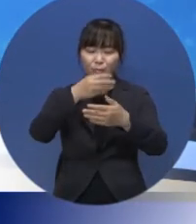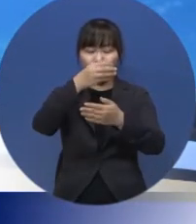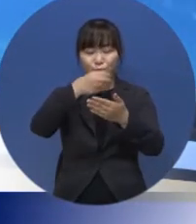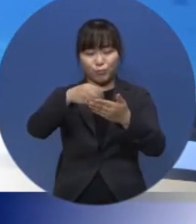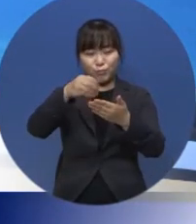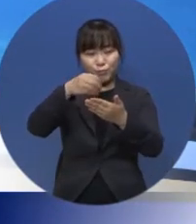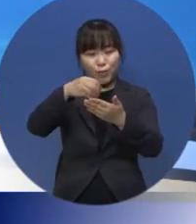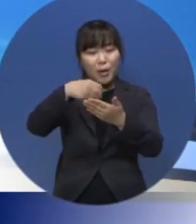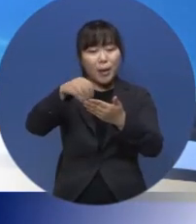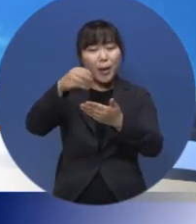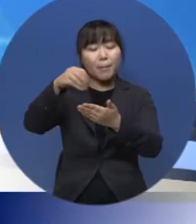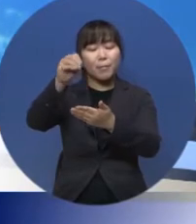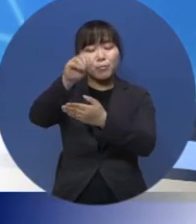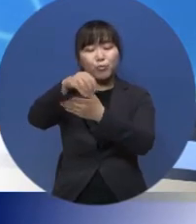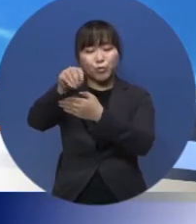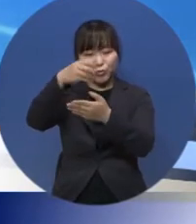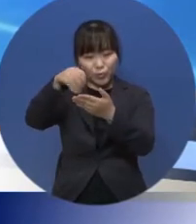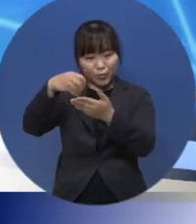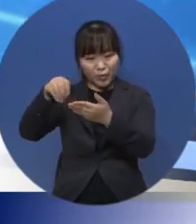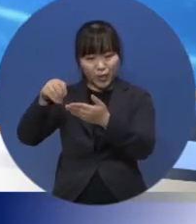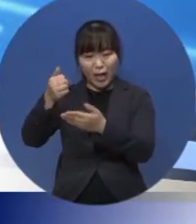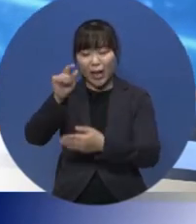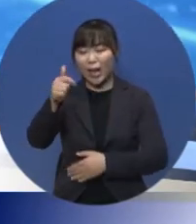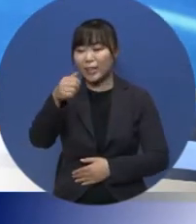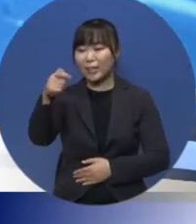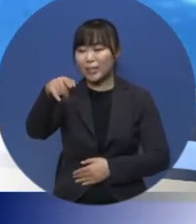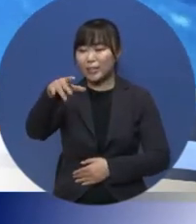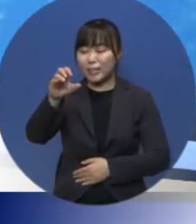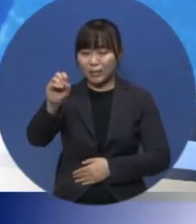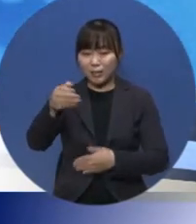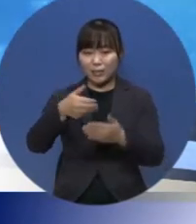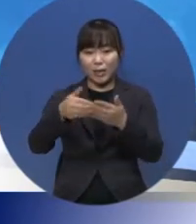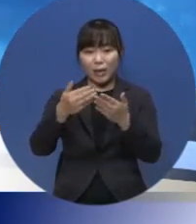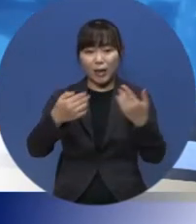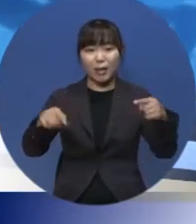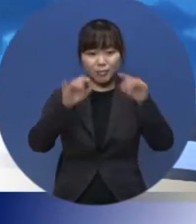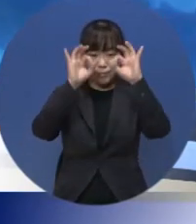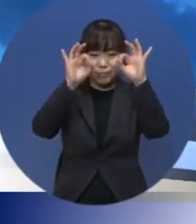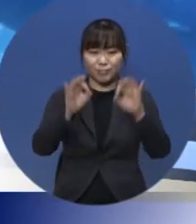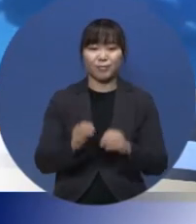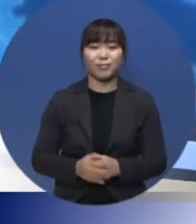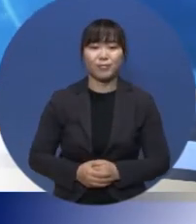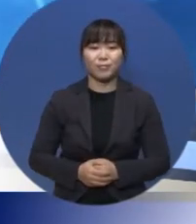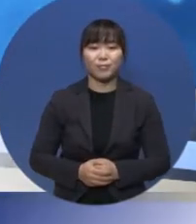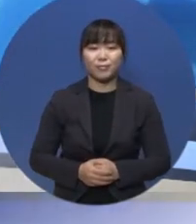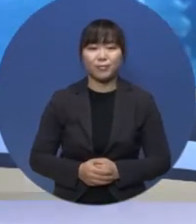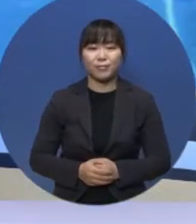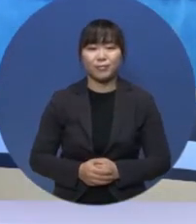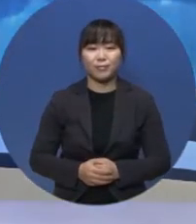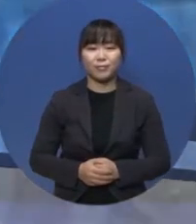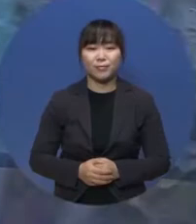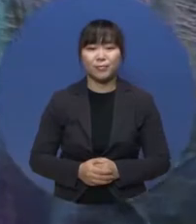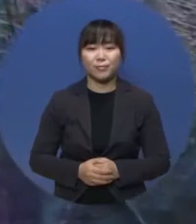표현한 한희정 작가의 전시가 열렸습니다. 이소영 기자가 한희정 작가를 만나봤습니다.